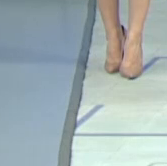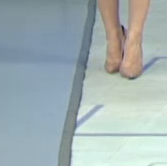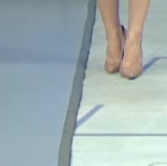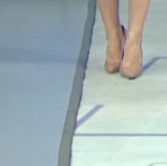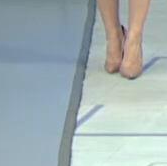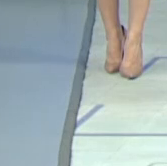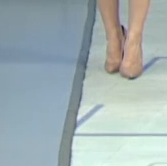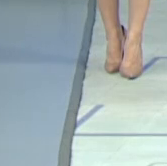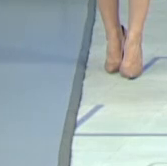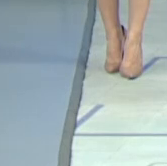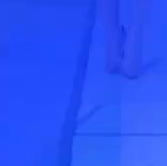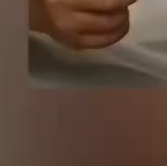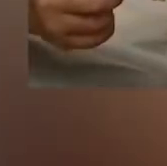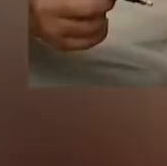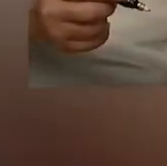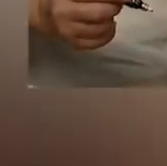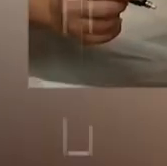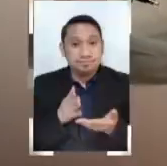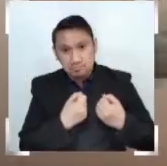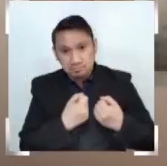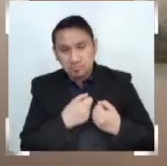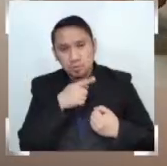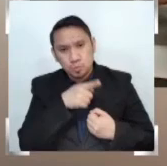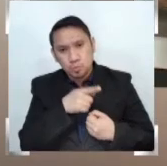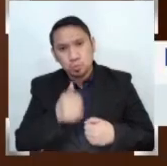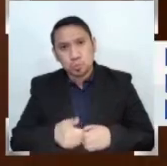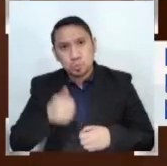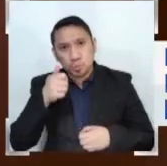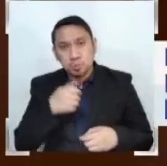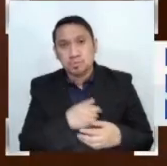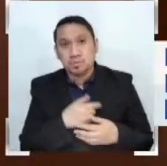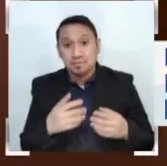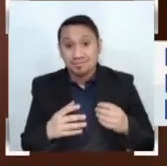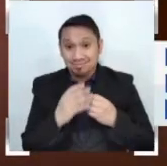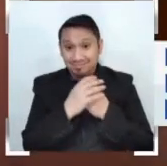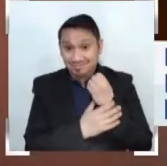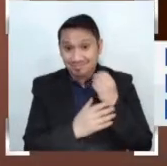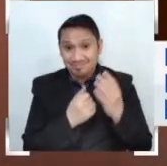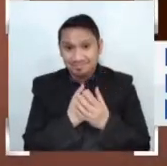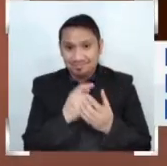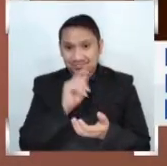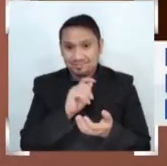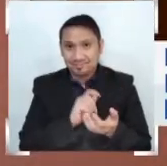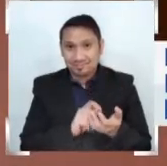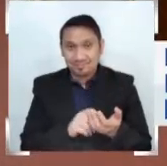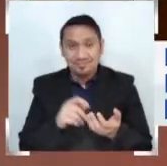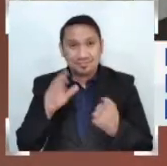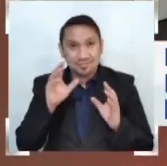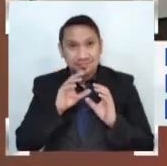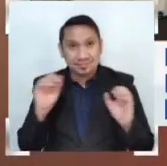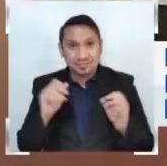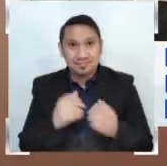Pinoy boxer para sa kanyang pagkapanalo. Nagbigay si Apolinario ng boxing gloves na mayroong pirma niya sa Pangulo. Nakatanggap din siya ng